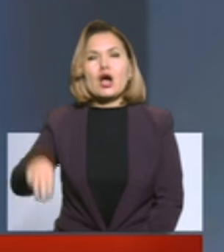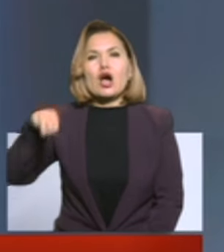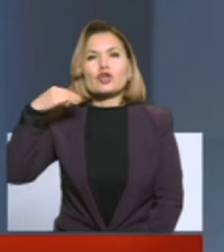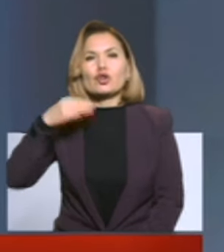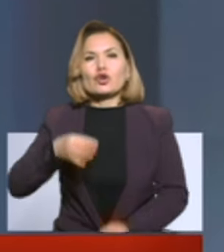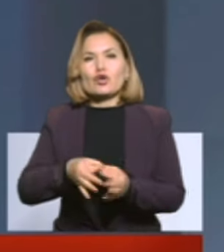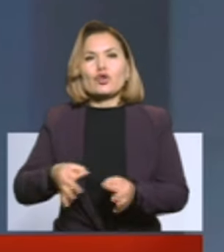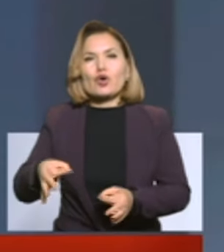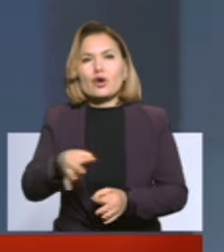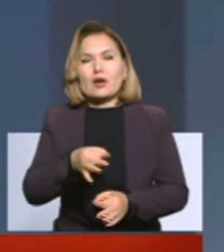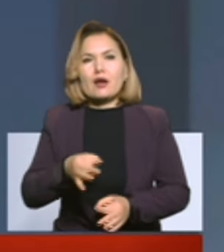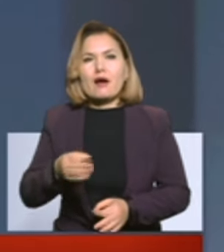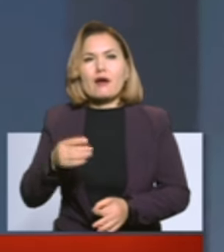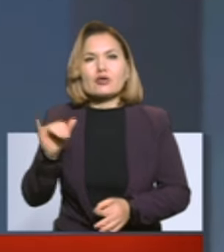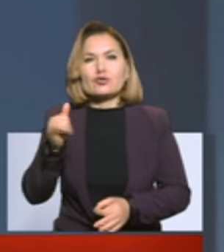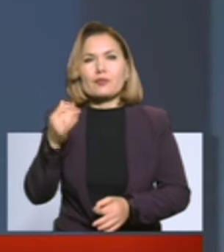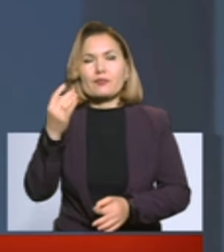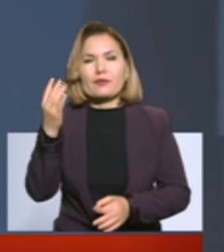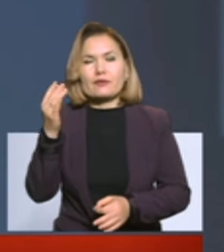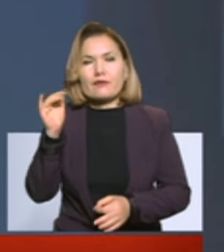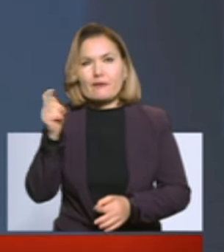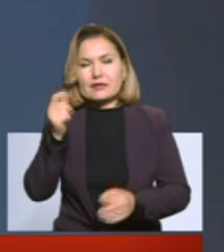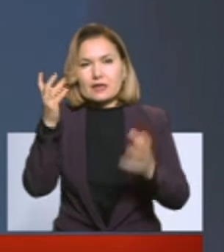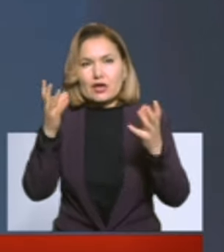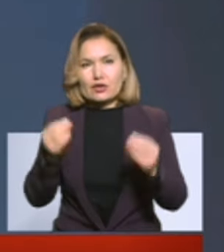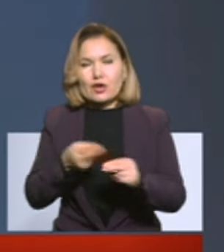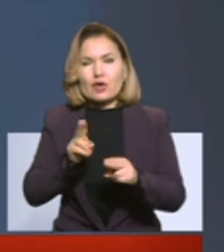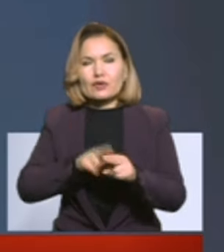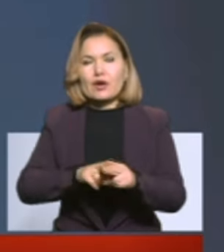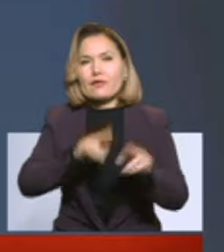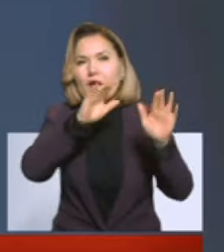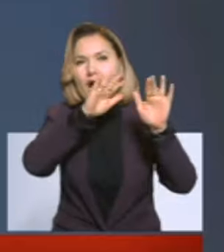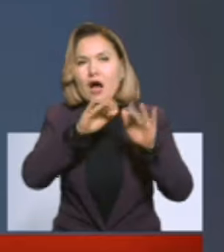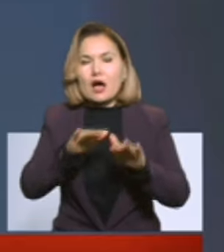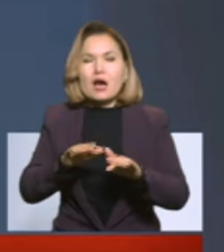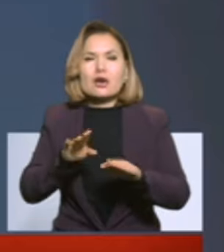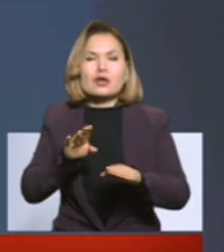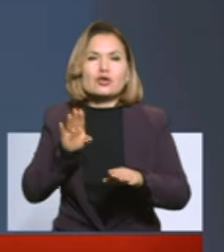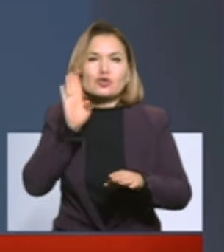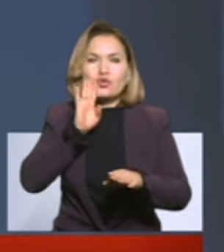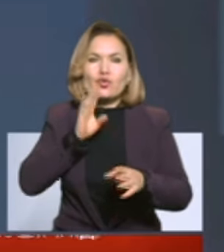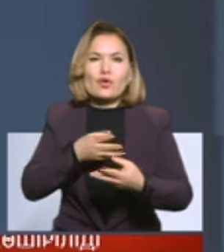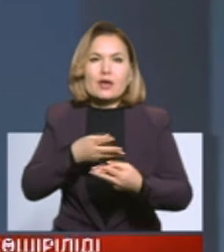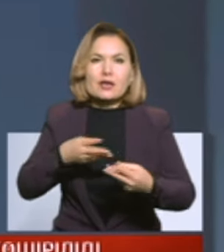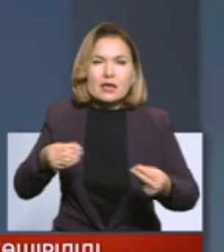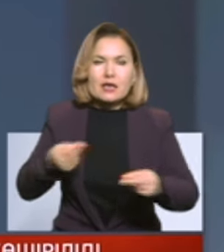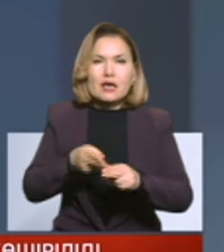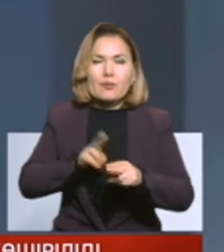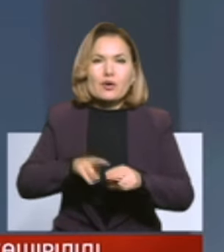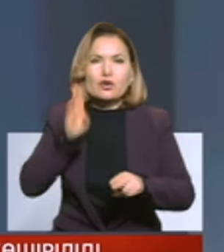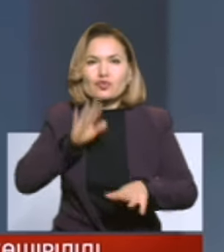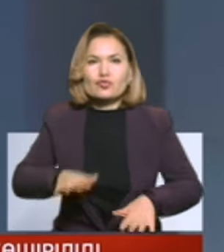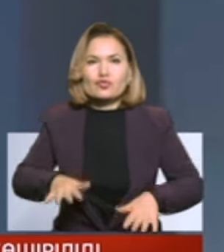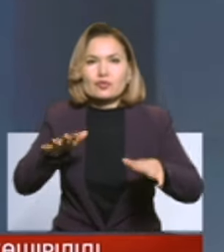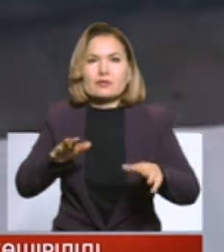Түркістан облысында демалыс күндері күн жаңбырлы болып таудағы қар ергендіктен өзен суы арнасынан күрт көтеріліп кетті.